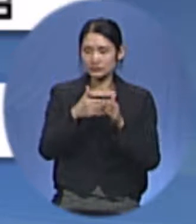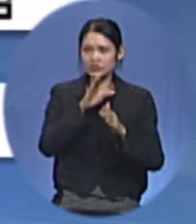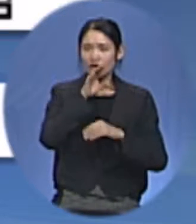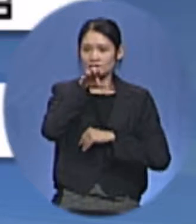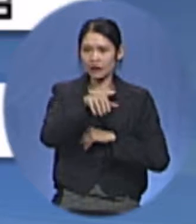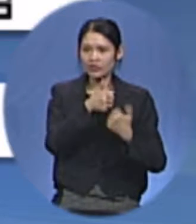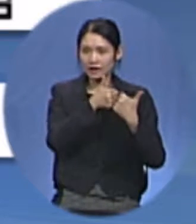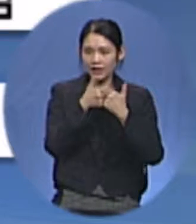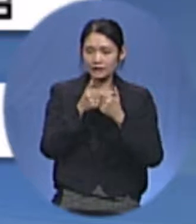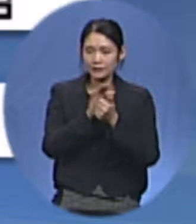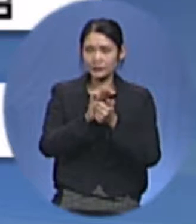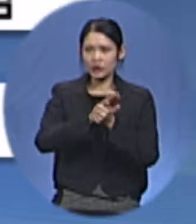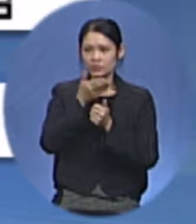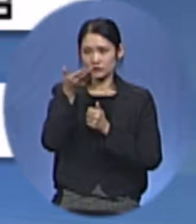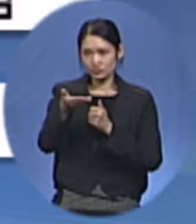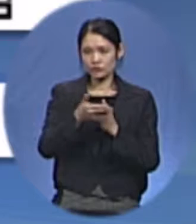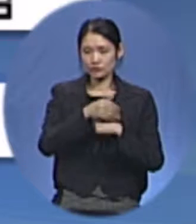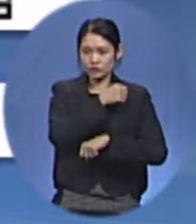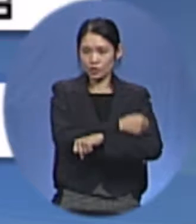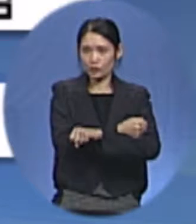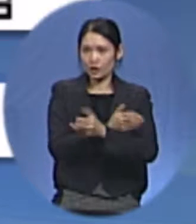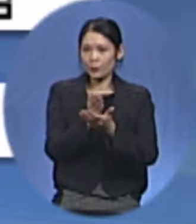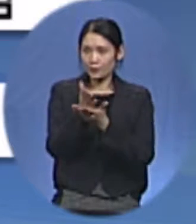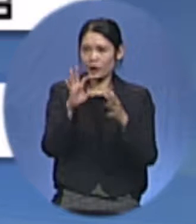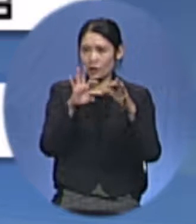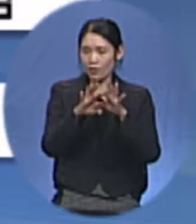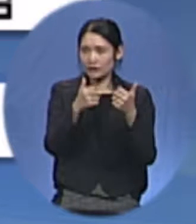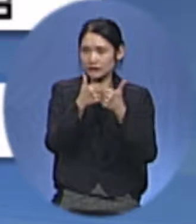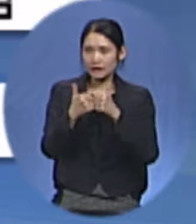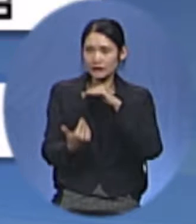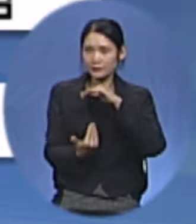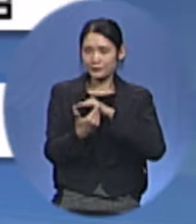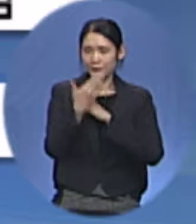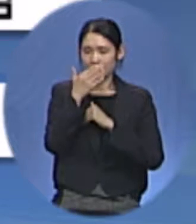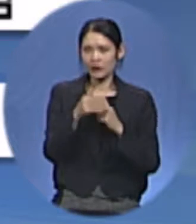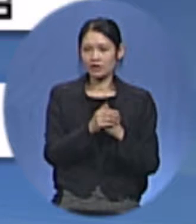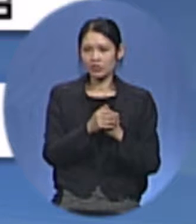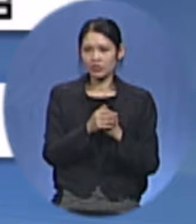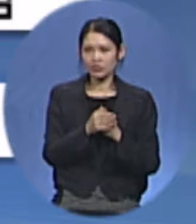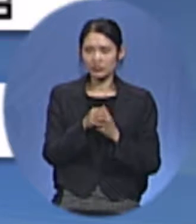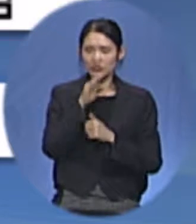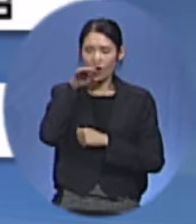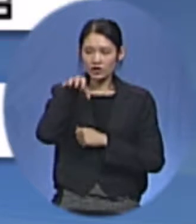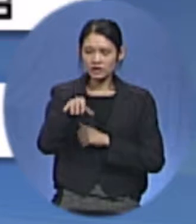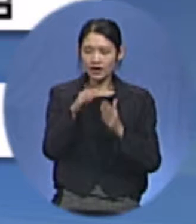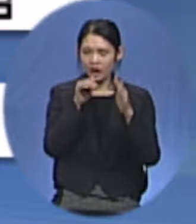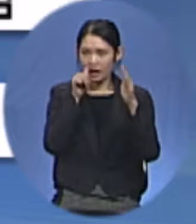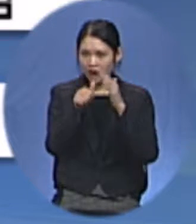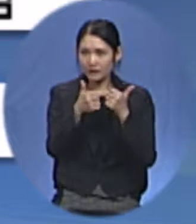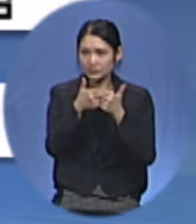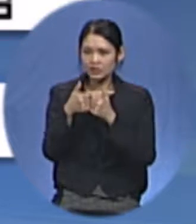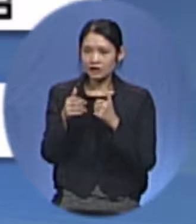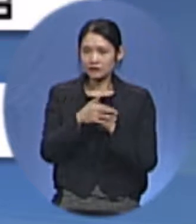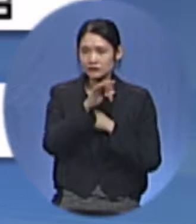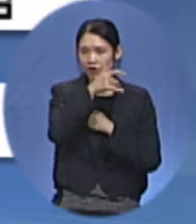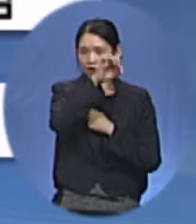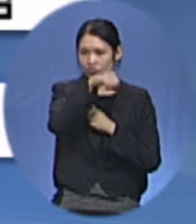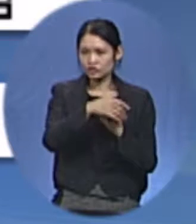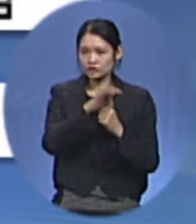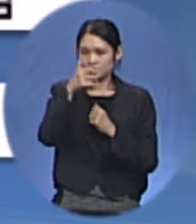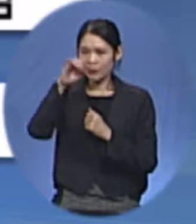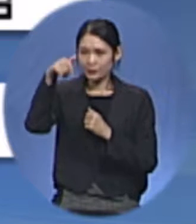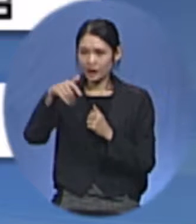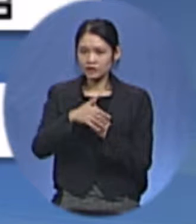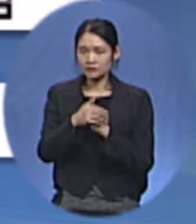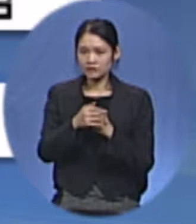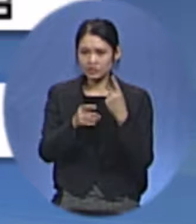상담 서비스를 제공하며 노동 전반에 대한 상담이 이루어집니다. 한편 현장 상담은 청구역과 삼각지역, 석계역